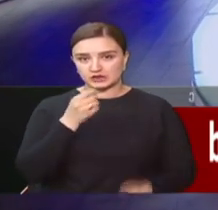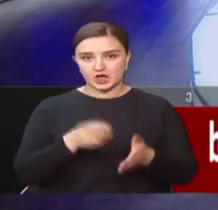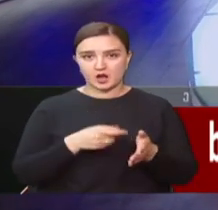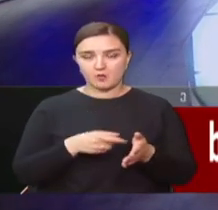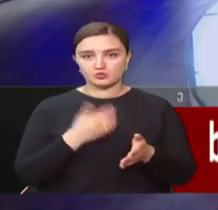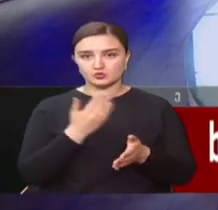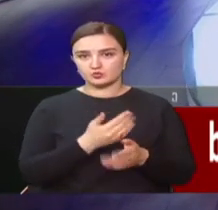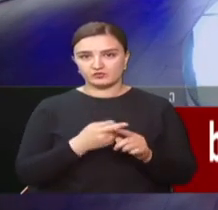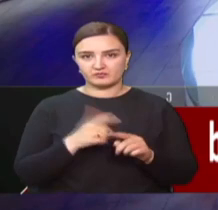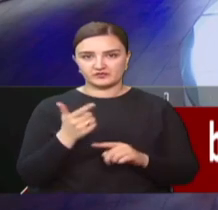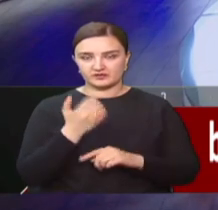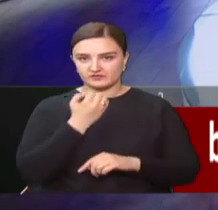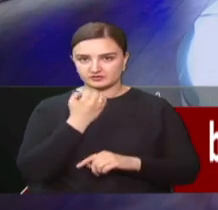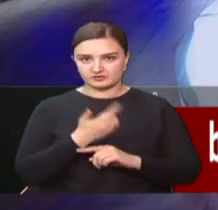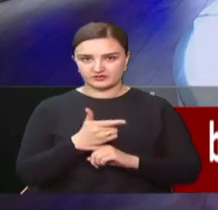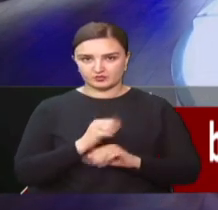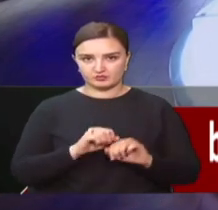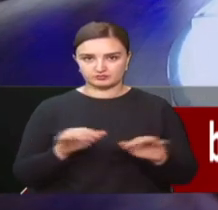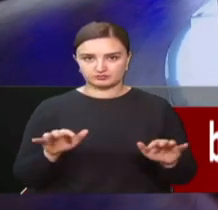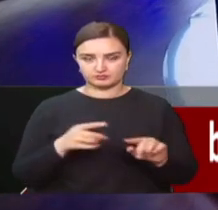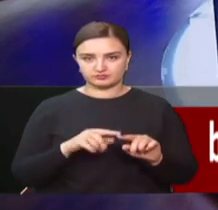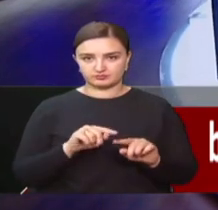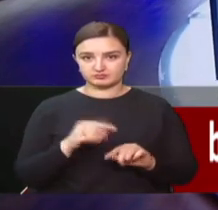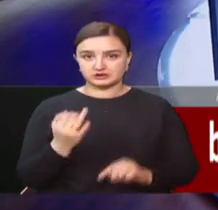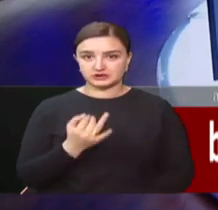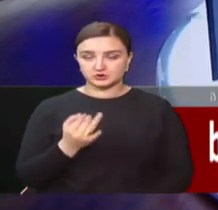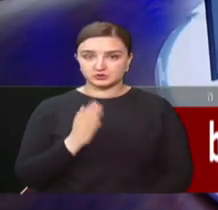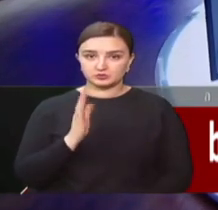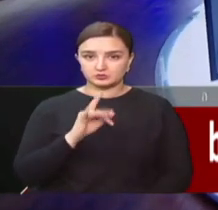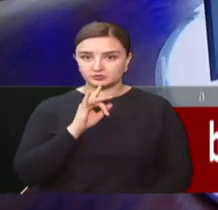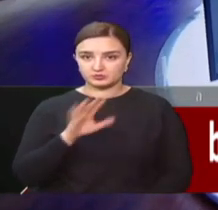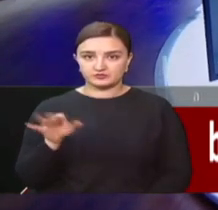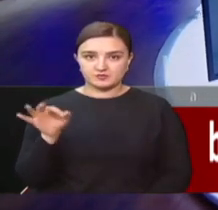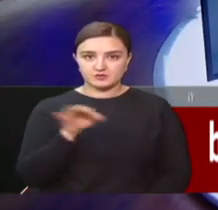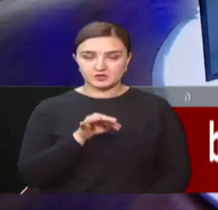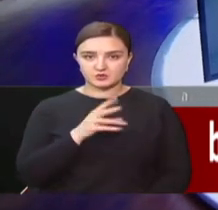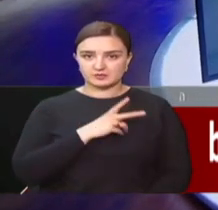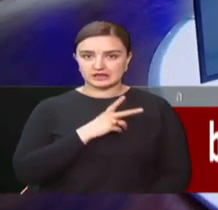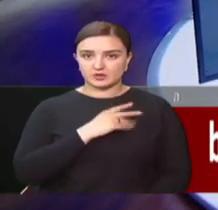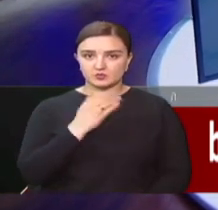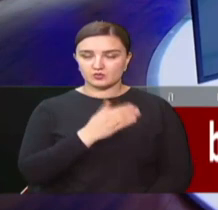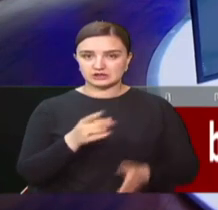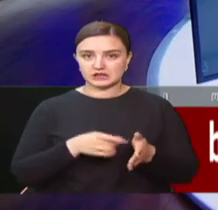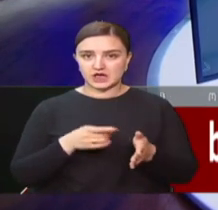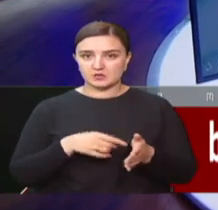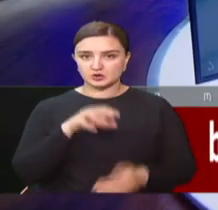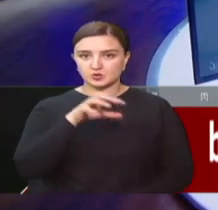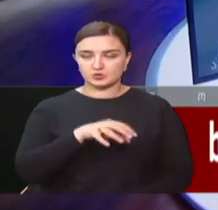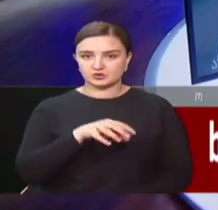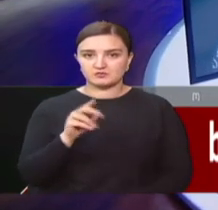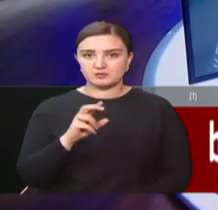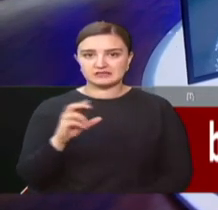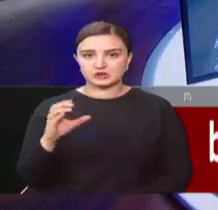გამოძიების ამსახველ პირველ ვიდეო მასალას აქვეყნებს. ახლა საინტერესოა მოხვება თუ არა რეაგირება დიდი ბრიტანეთის საგამოძიებო უწყებებიდან